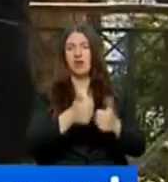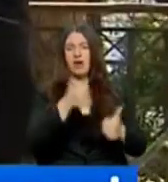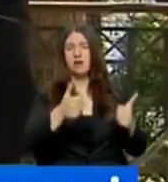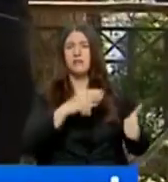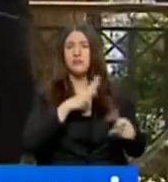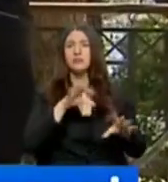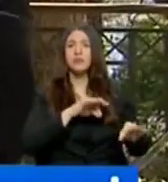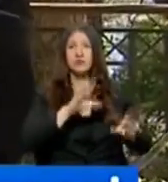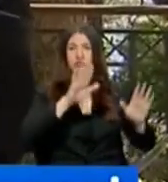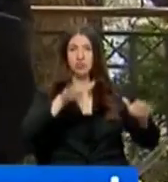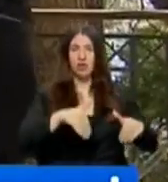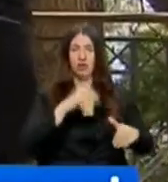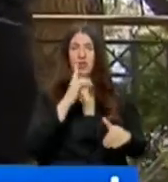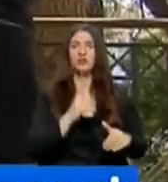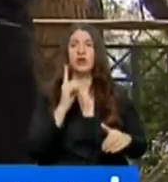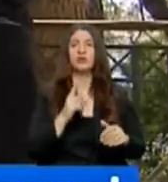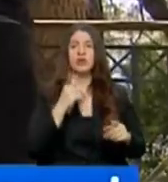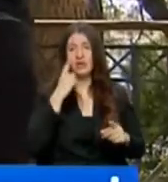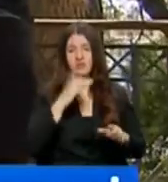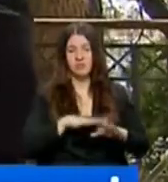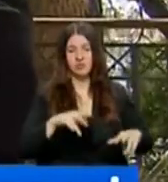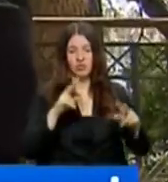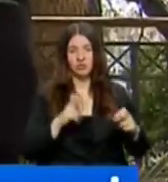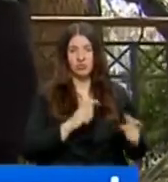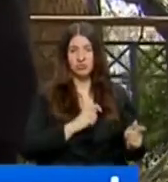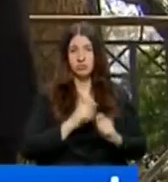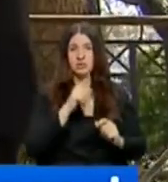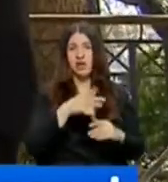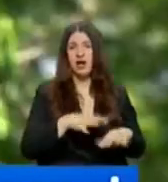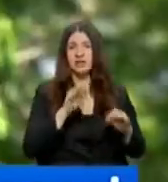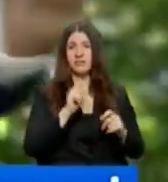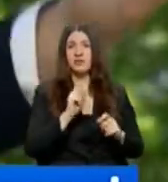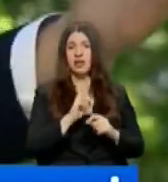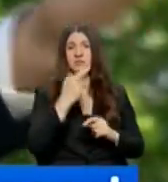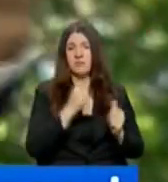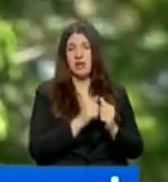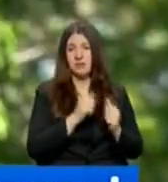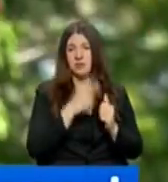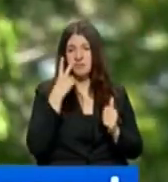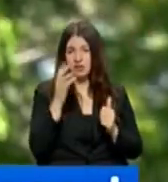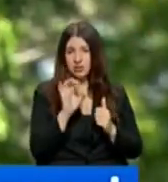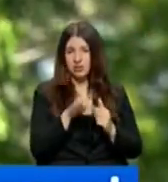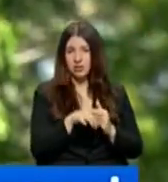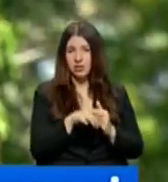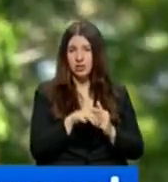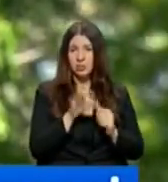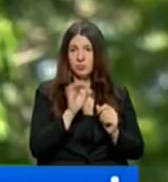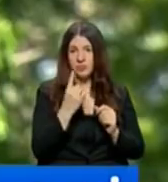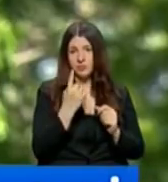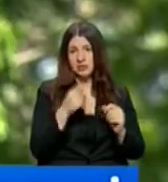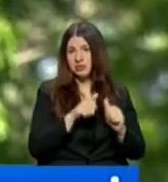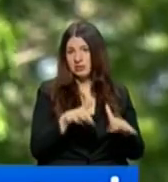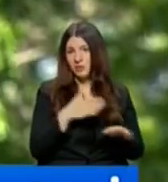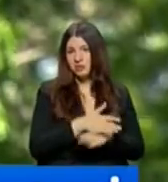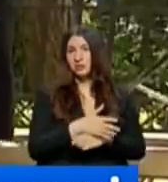Bütün bu müteahhitleri çağırıyorlar önce. Evet. Önce devlette bir masaya oturuyorlar. Sizin hazırladığınız raporla birlikte. Bak işte değil mi? Evet. Bu da bir